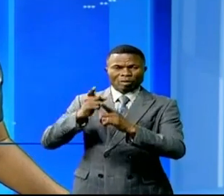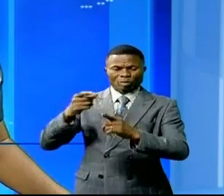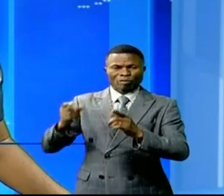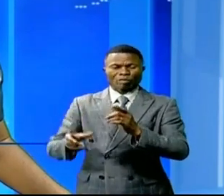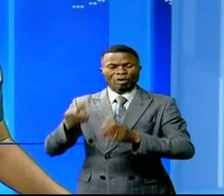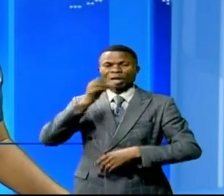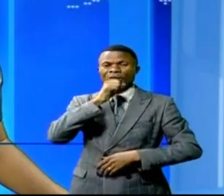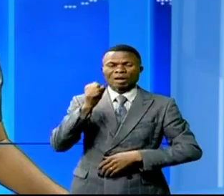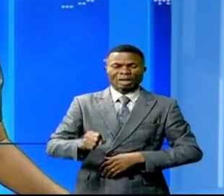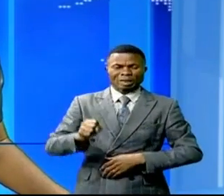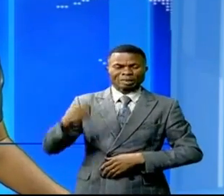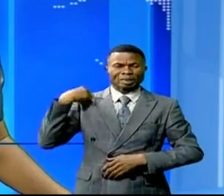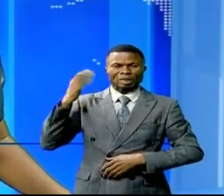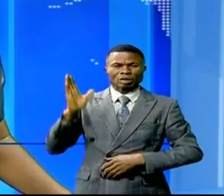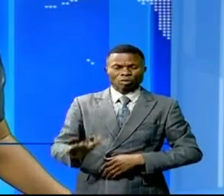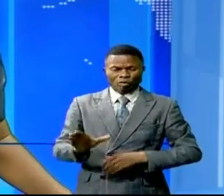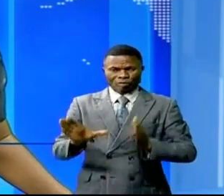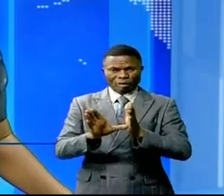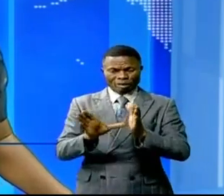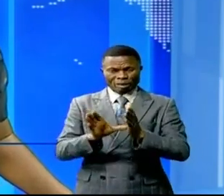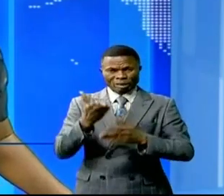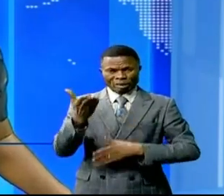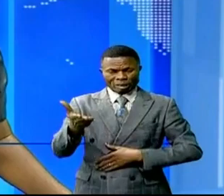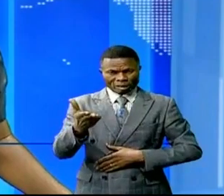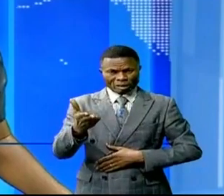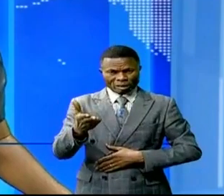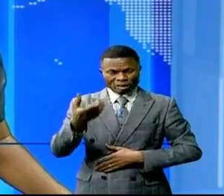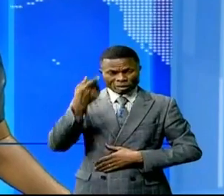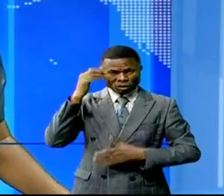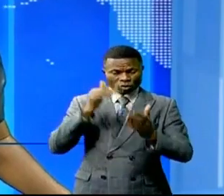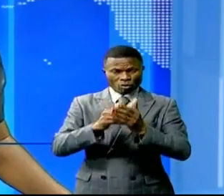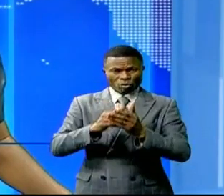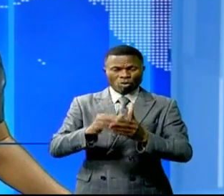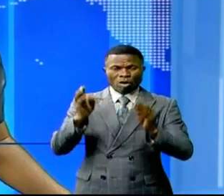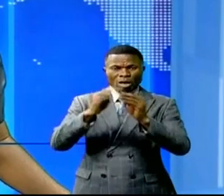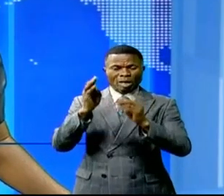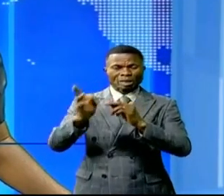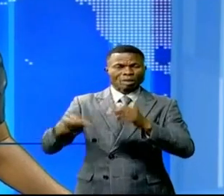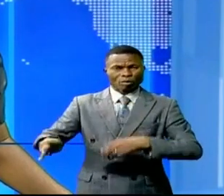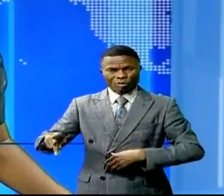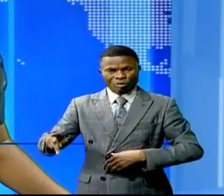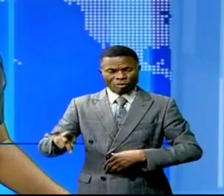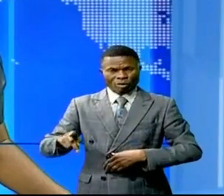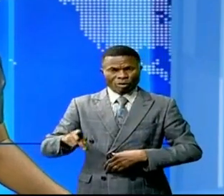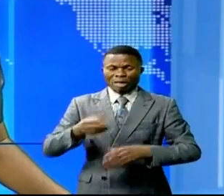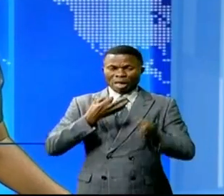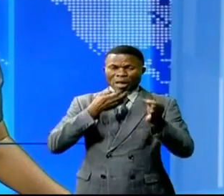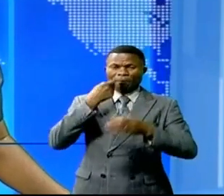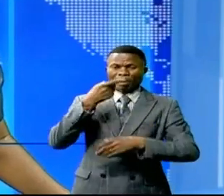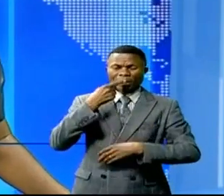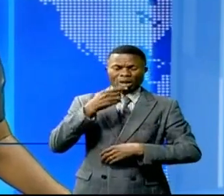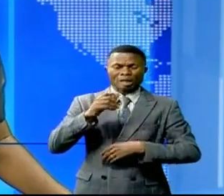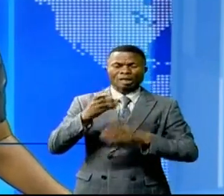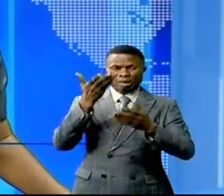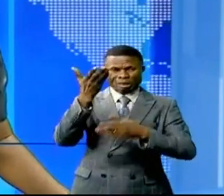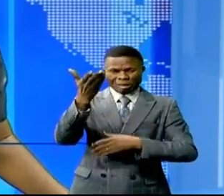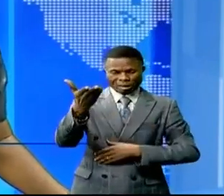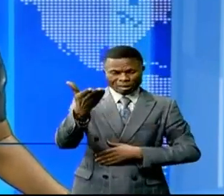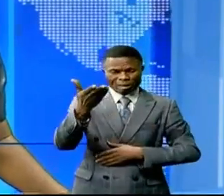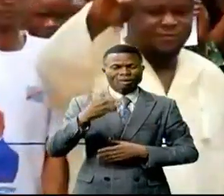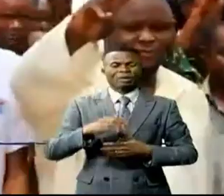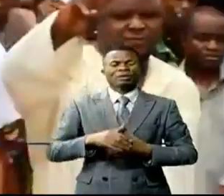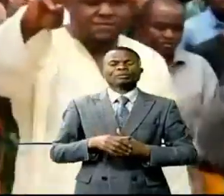Sankuru, Joseph Stéphane Katanga Mukumadi, contre l'Assemblée provinciale. Ils se sont exprimés au micro de nos